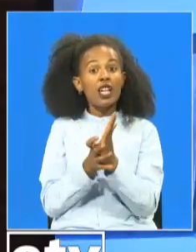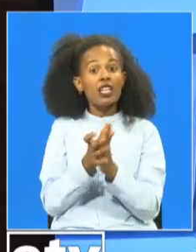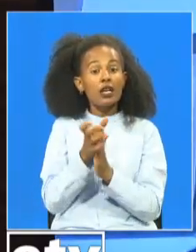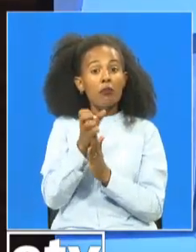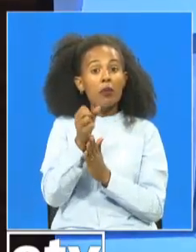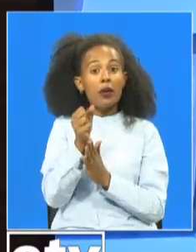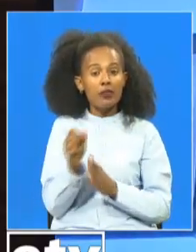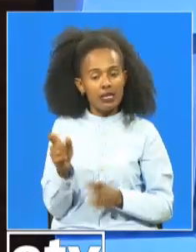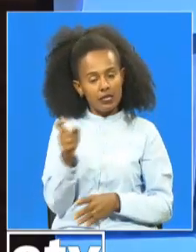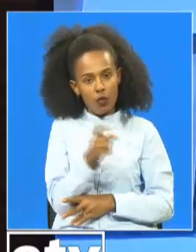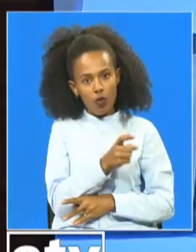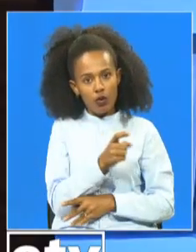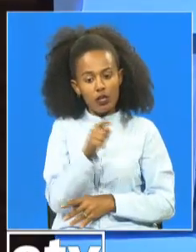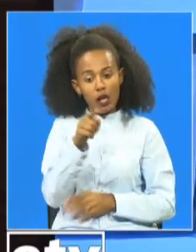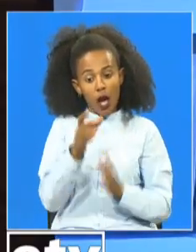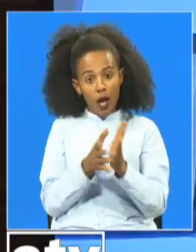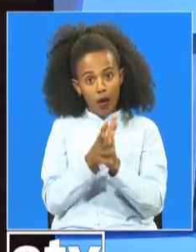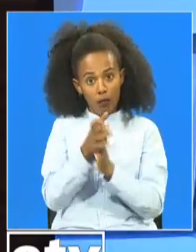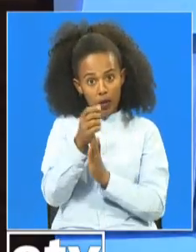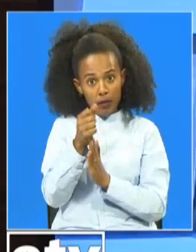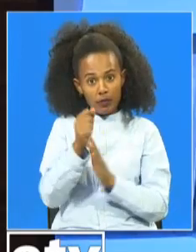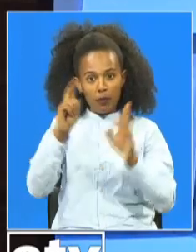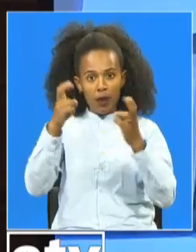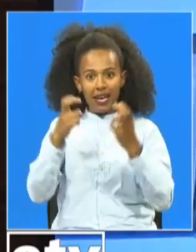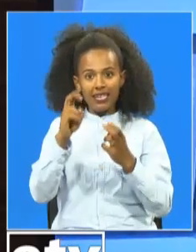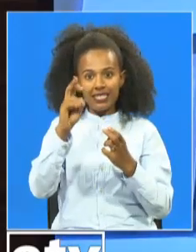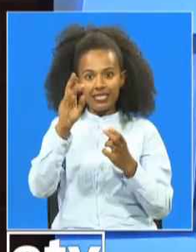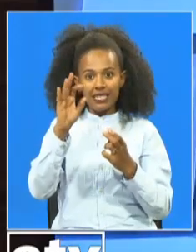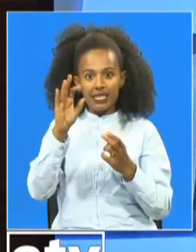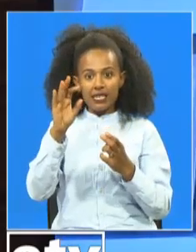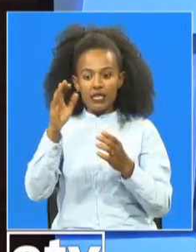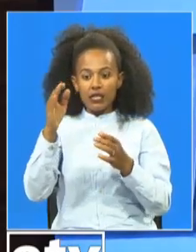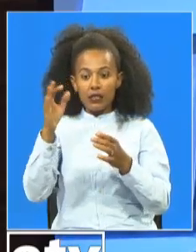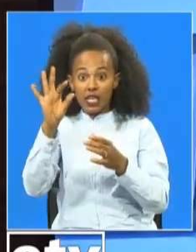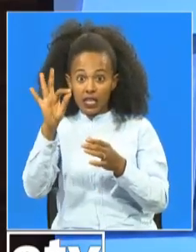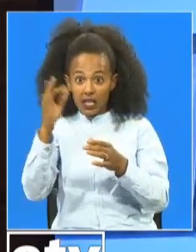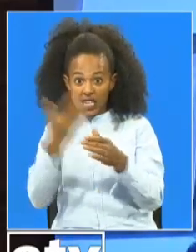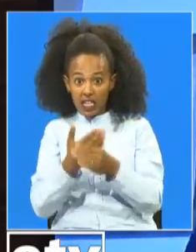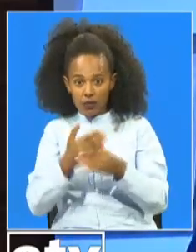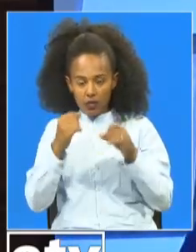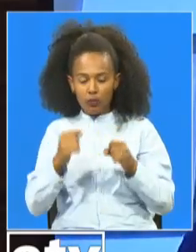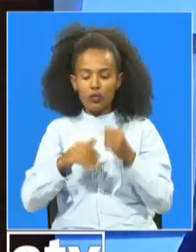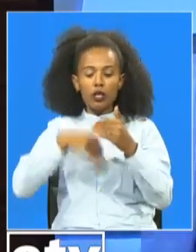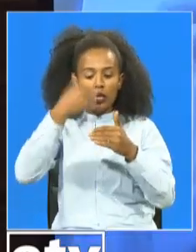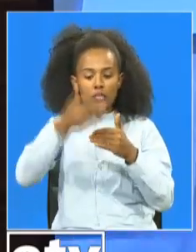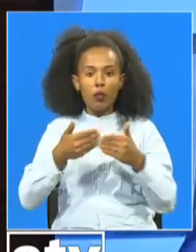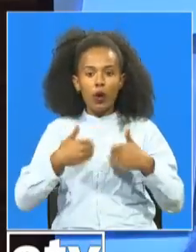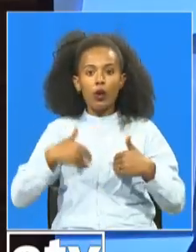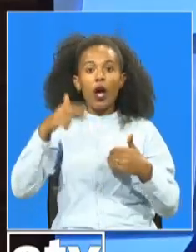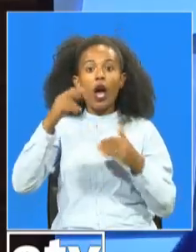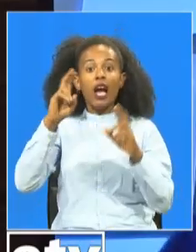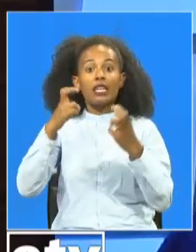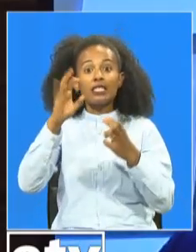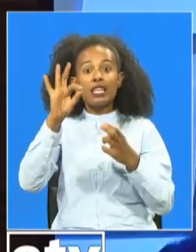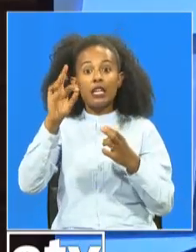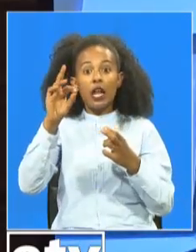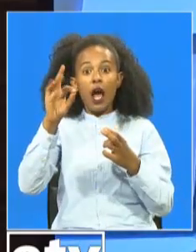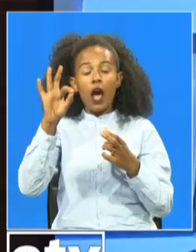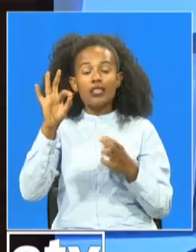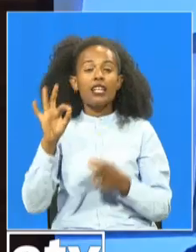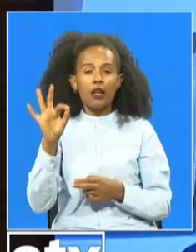ስለሆነ ያ መብት ደግሞ በአንቀጽ 93 ሊገደብም ስለሚችል ከዛ በኋላ ያለው በአንቀጽ 93